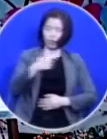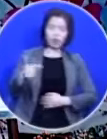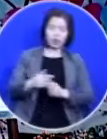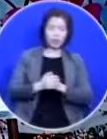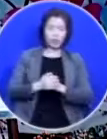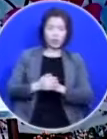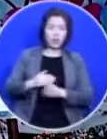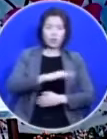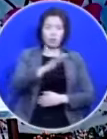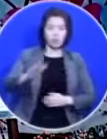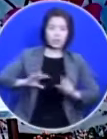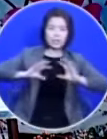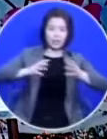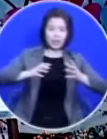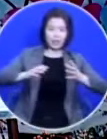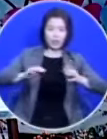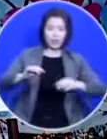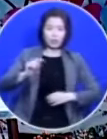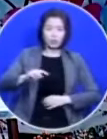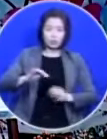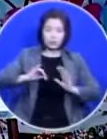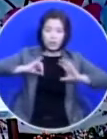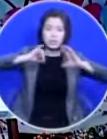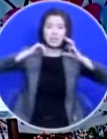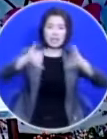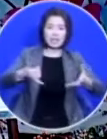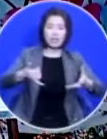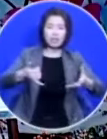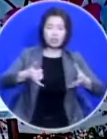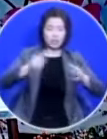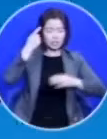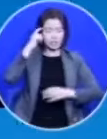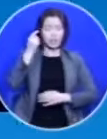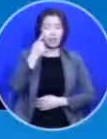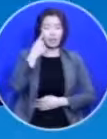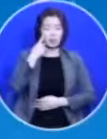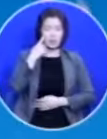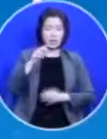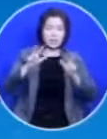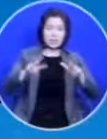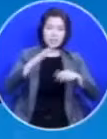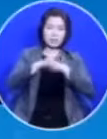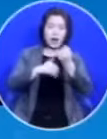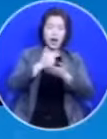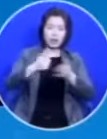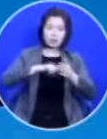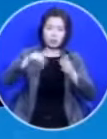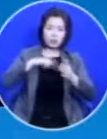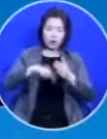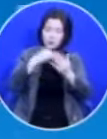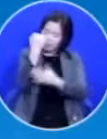여러분 우리 나라 전 세계 인류를 생각해 보세요 지금 하나님의 속이 얼마나